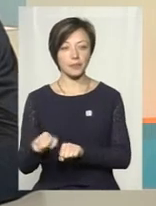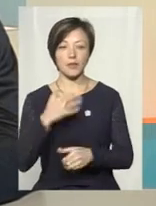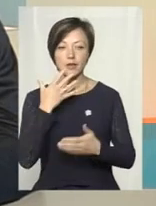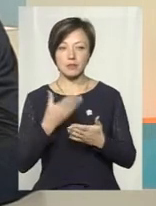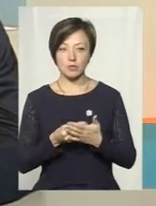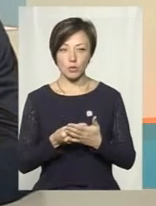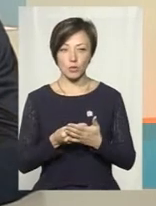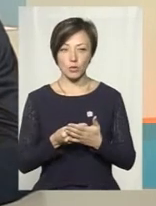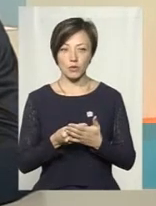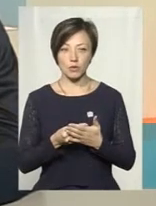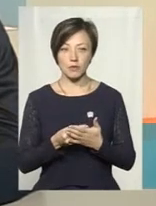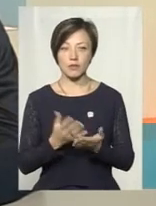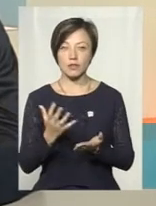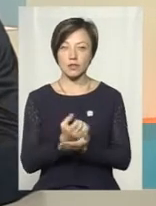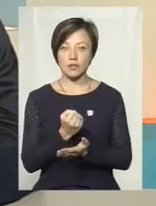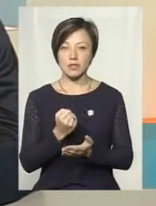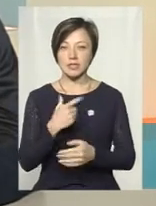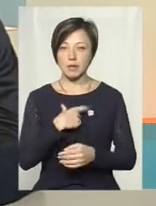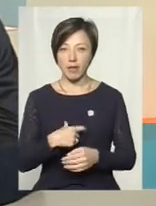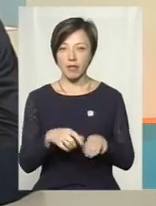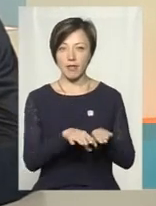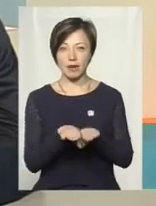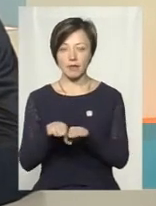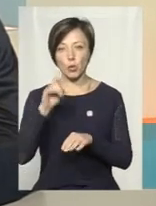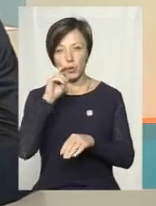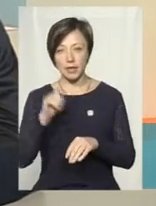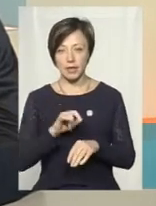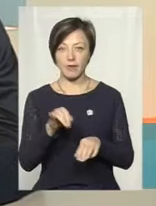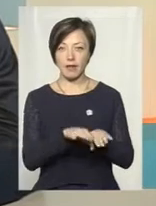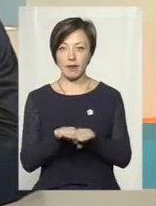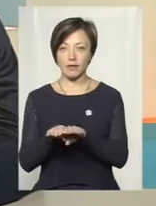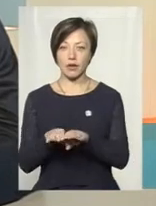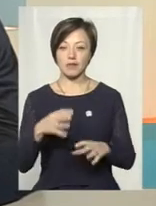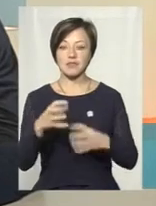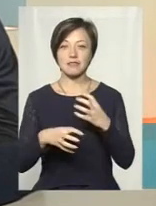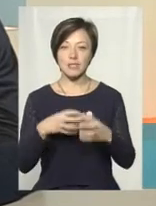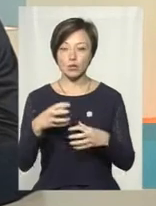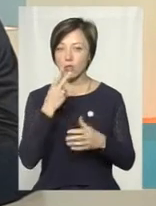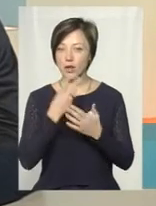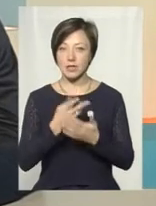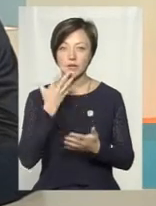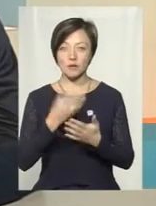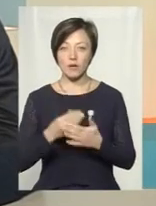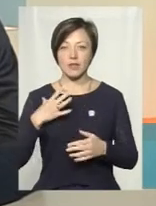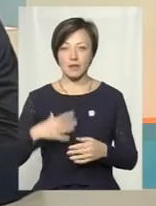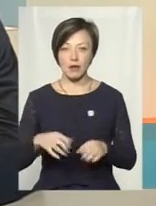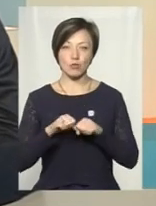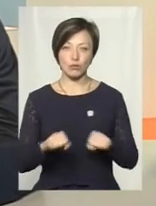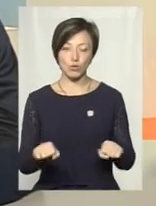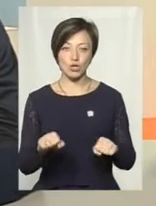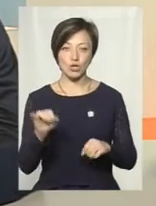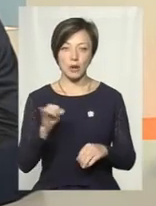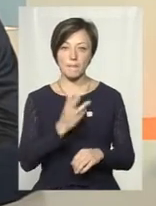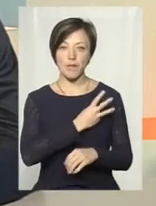свою, відстояти себе на рівні України, на рівні всього Всесвіту, показати повністю свою витривалість, мужність